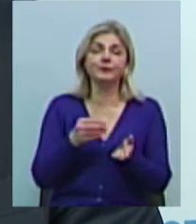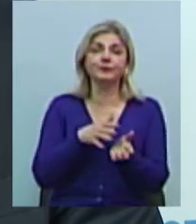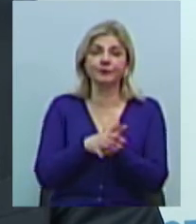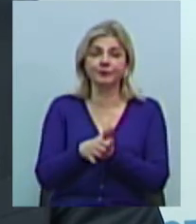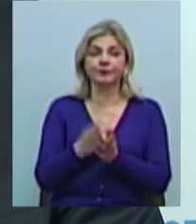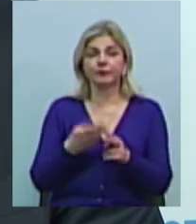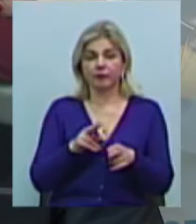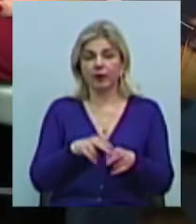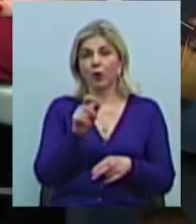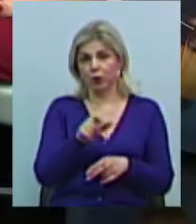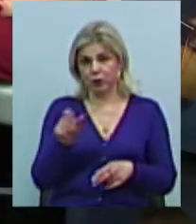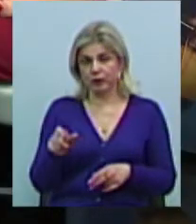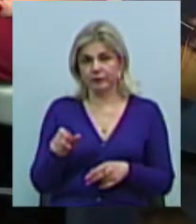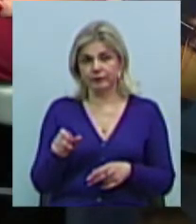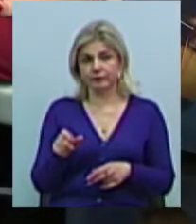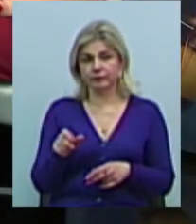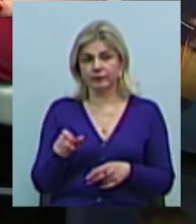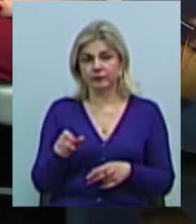які вони